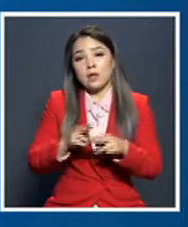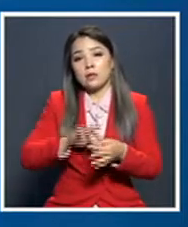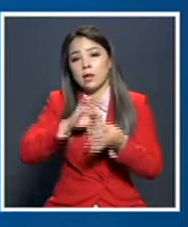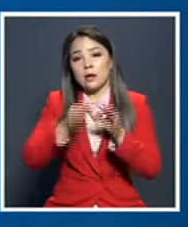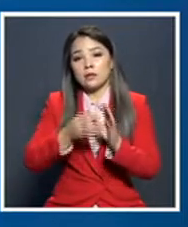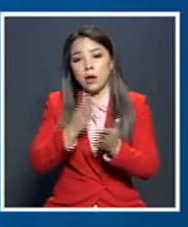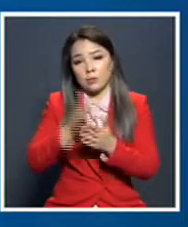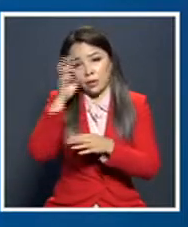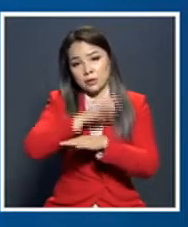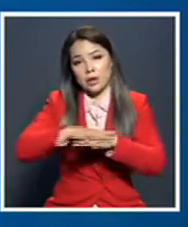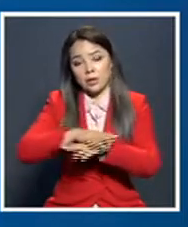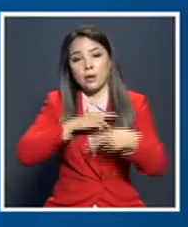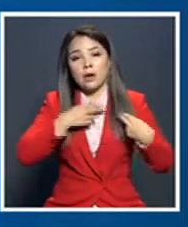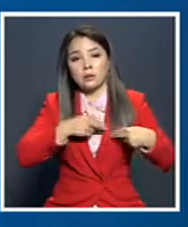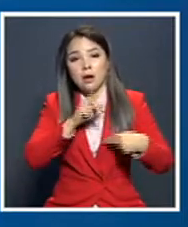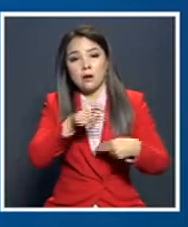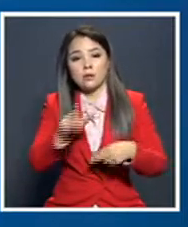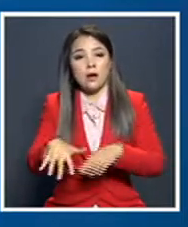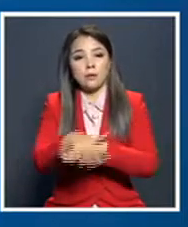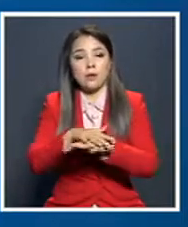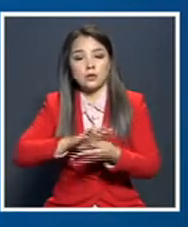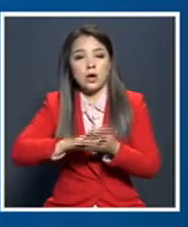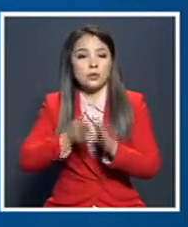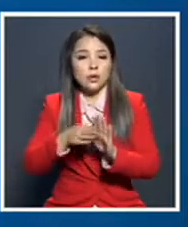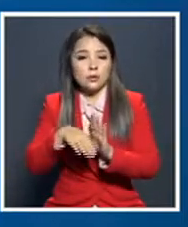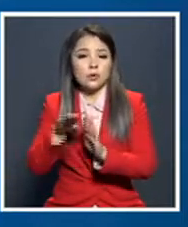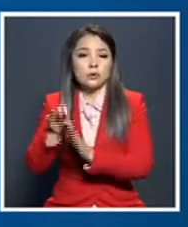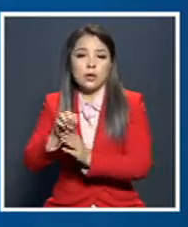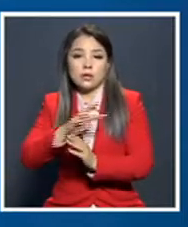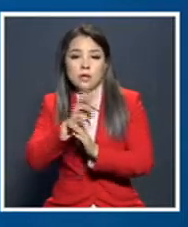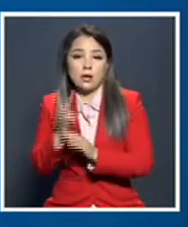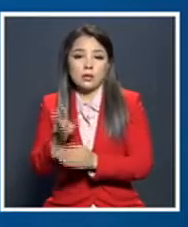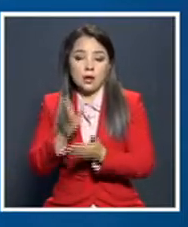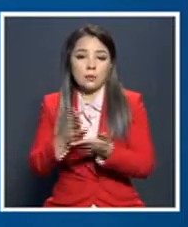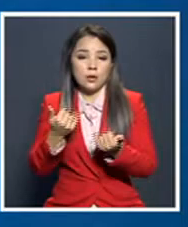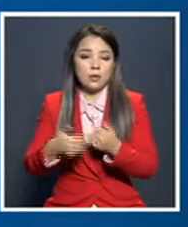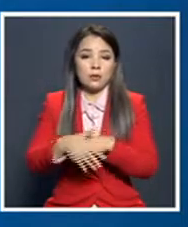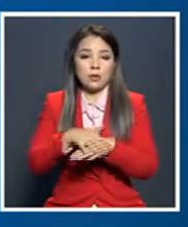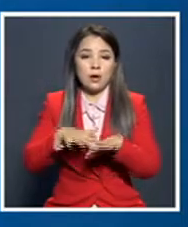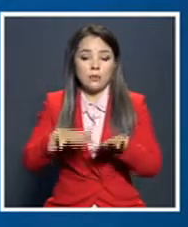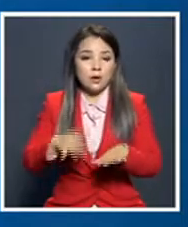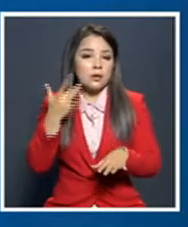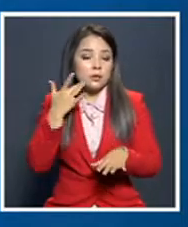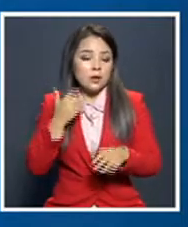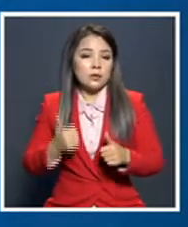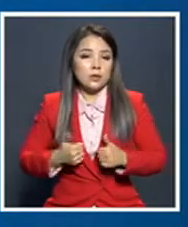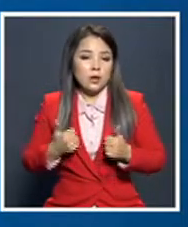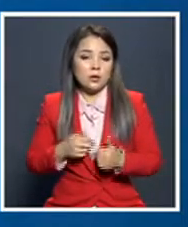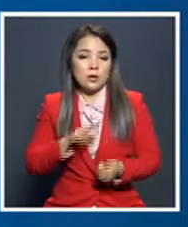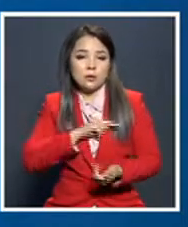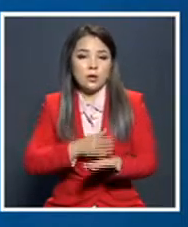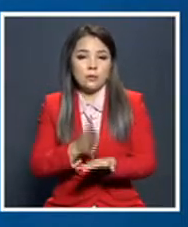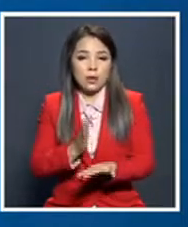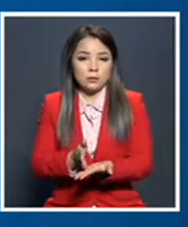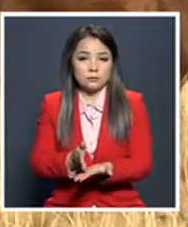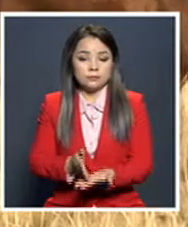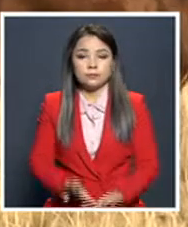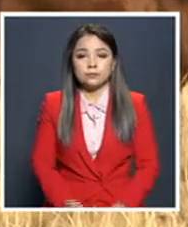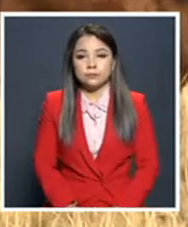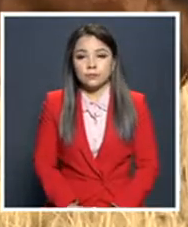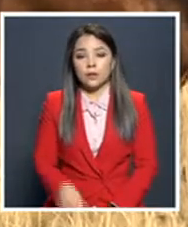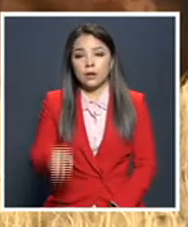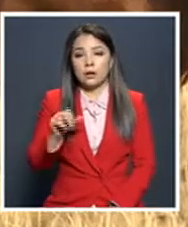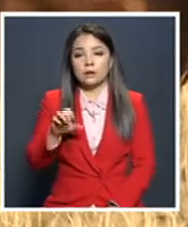қазір елімізде еңбек етем деген адамға барлық жағдай жасалған. Сондықтан масылықтан бойды аулақ ұстау керек.